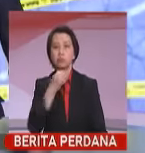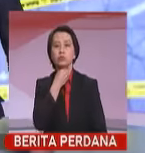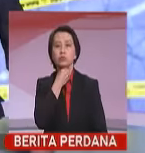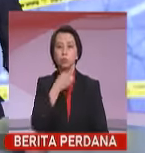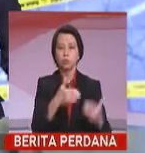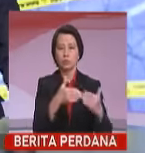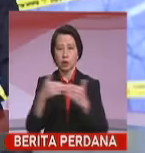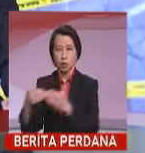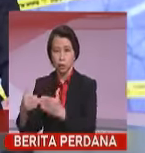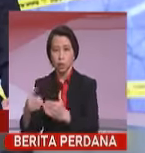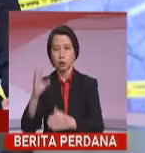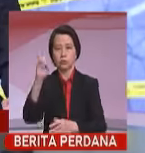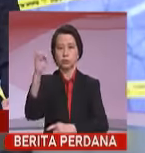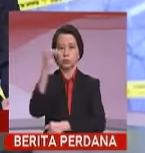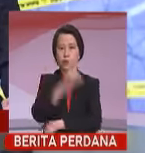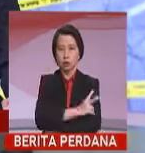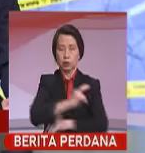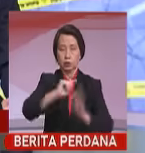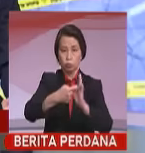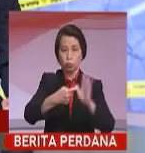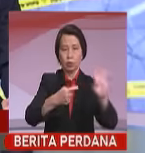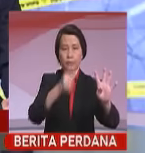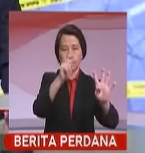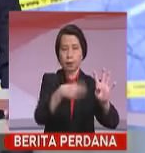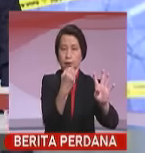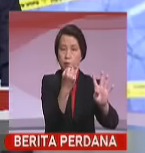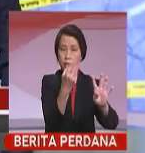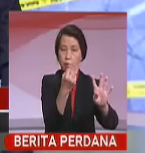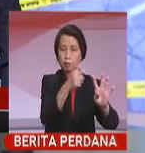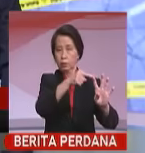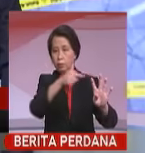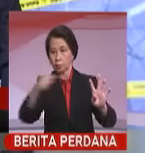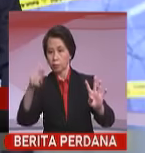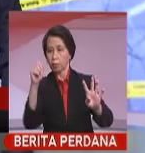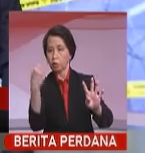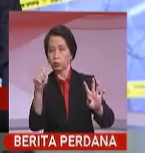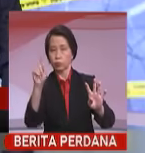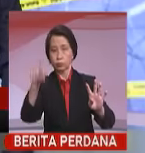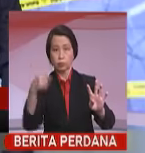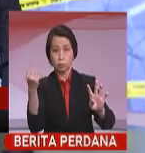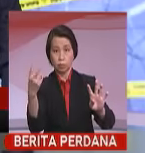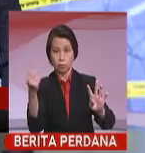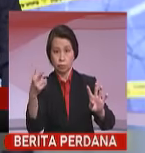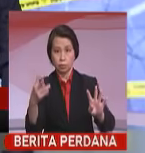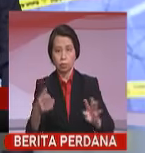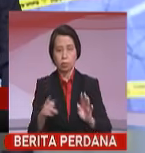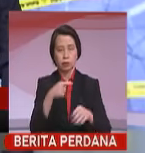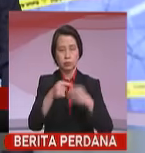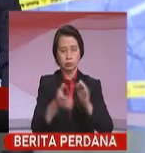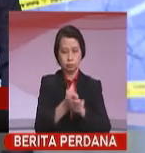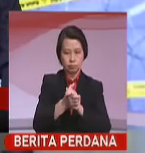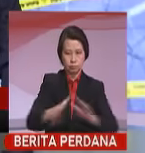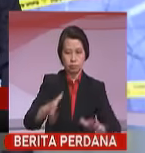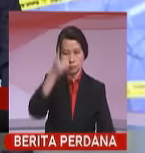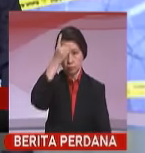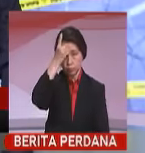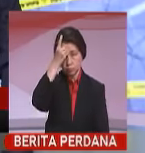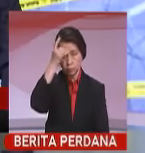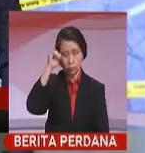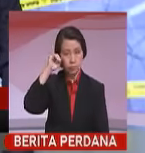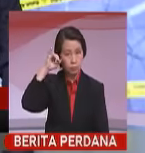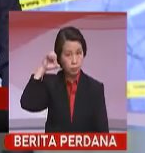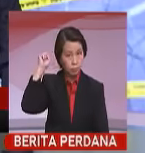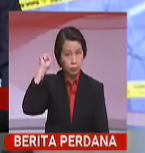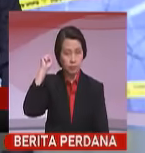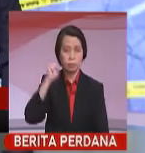dilanjutkan selama 7 hari lagi bermula 4 Disember sehingga 10 Disember 2020. Menteri Kanan Keselamatan Dato' Seri Ismail Sabri Yaakob